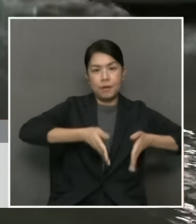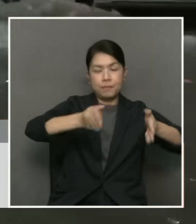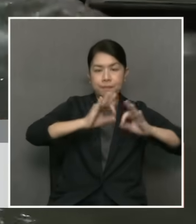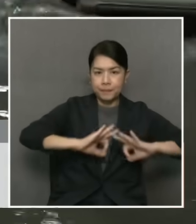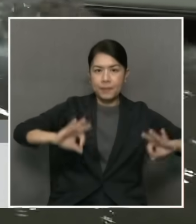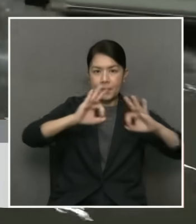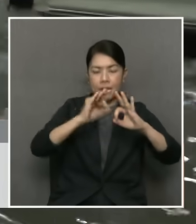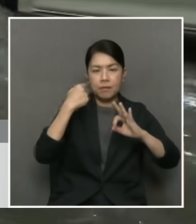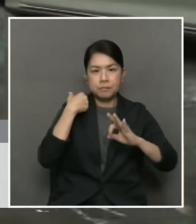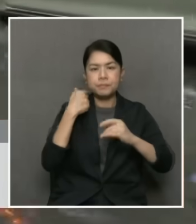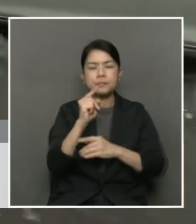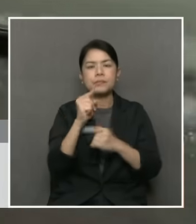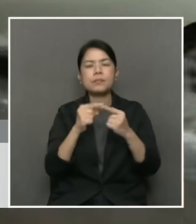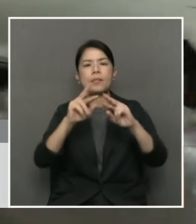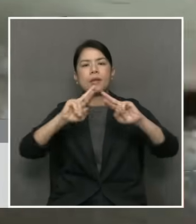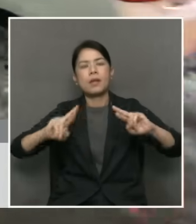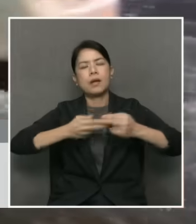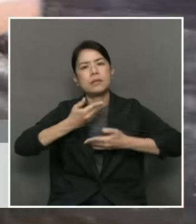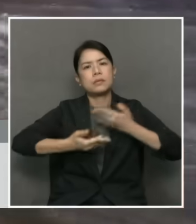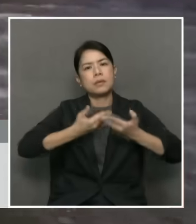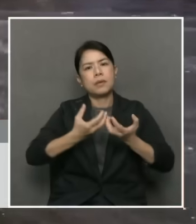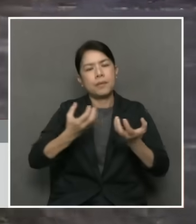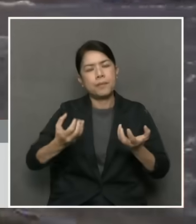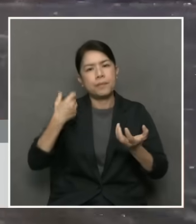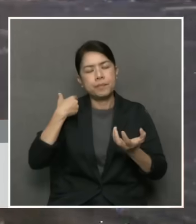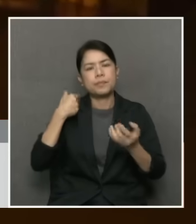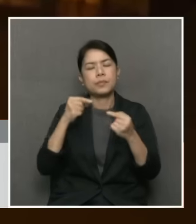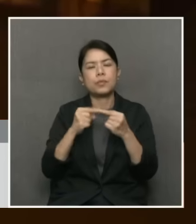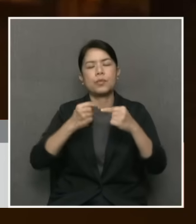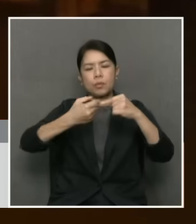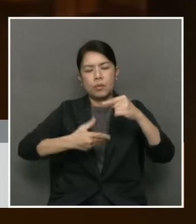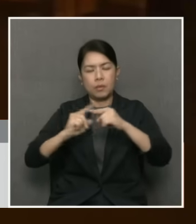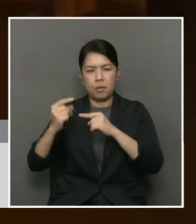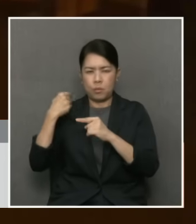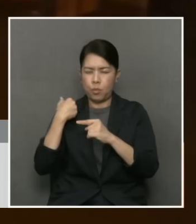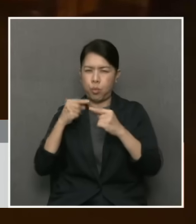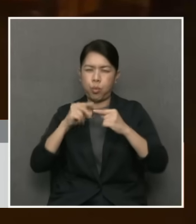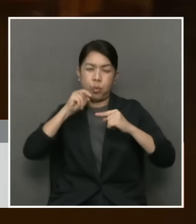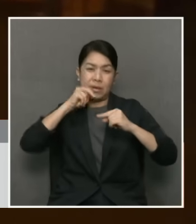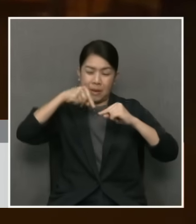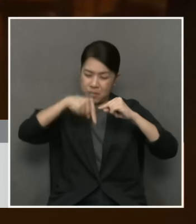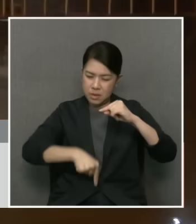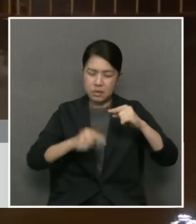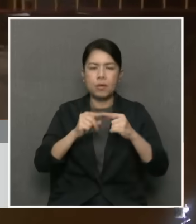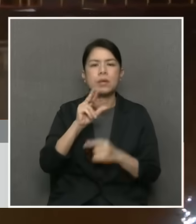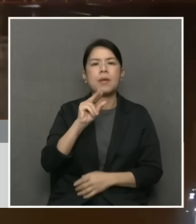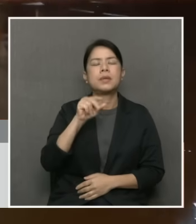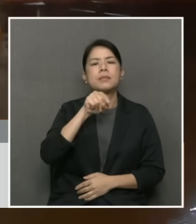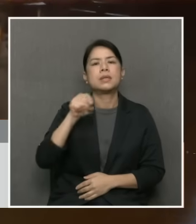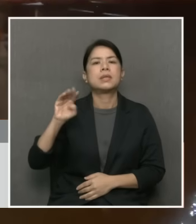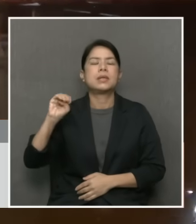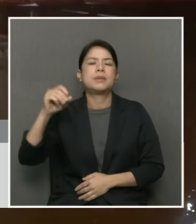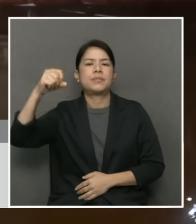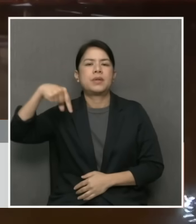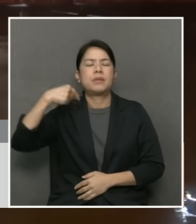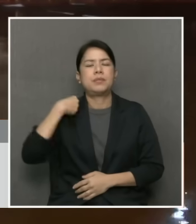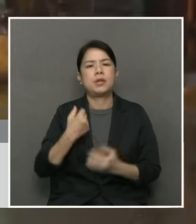เป็นร้านค้ารายย่อยบ้านเรือนประชาชนบางจุดระดับน้ำลึกประมาณ30-40ซมรถเล็ก